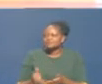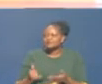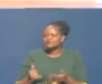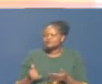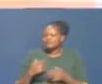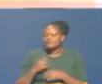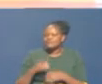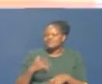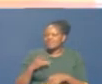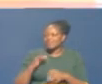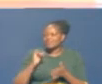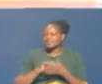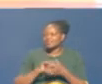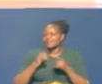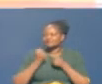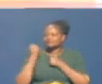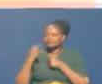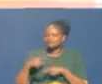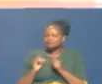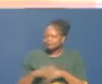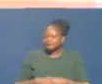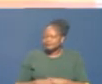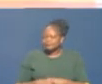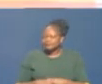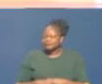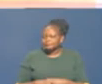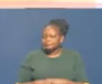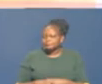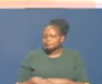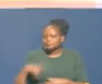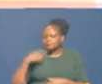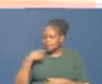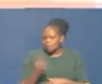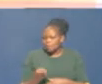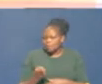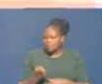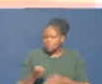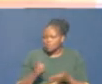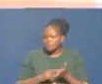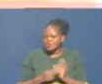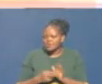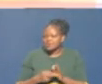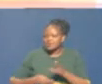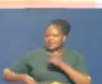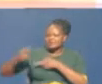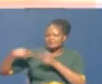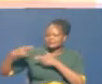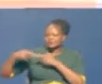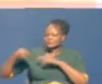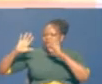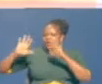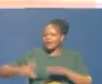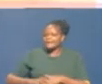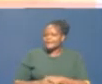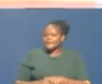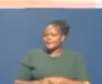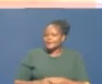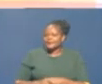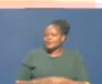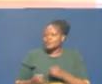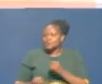huo ambao anafikiria kujitoa uhai. Kwa hivyo kuchukua ile history ni kitu cha maana. Alikulia